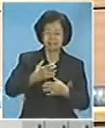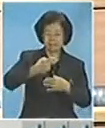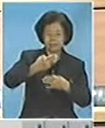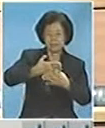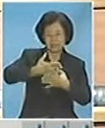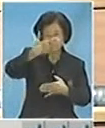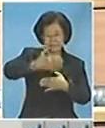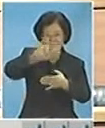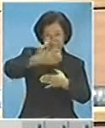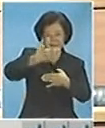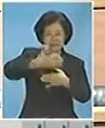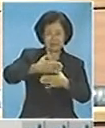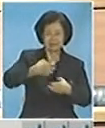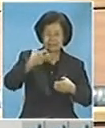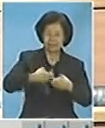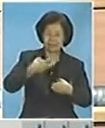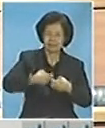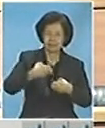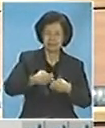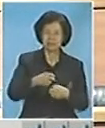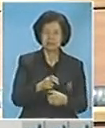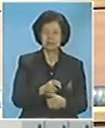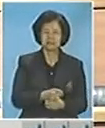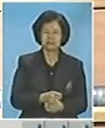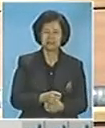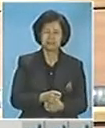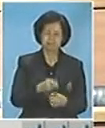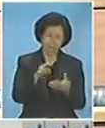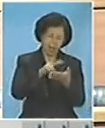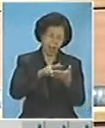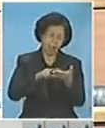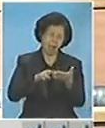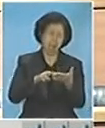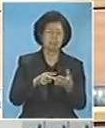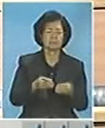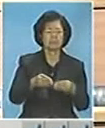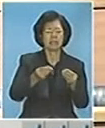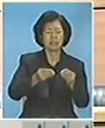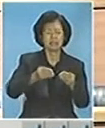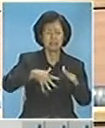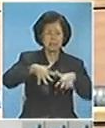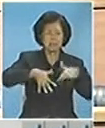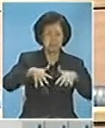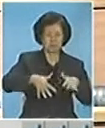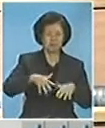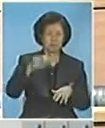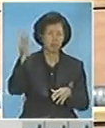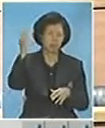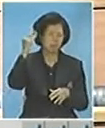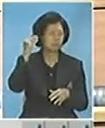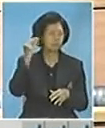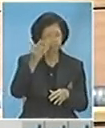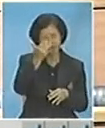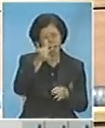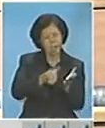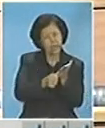ผมก็ไม่ทราบว่าท่านอ่านออกอากาศให้พี่น้องประชาชนทั้งประเทศได้ยินได้อย่างไรแล้วทำไมไม่แก้ไข